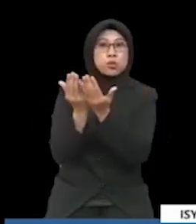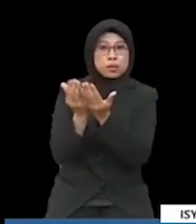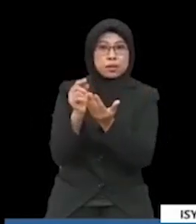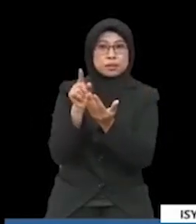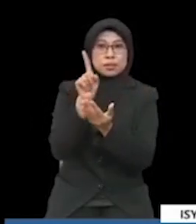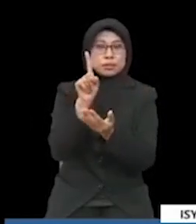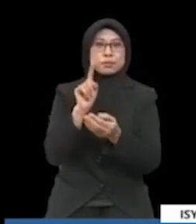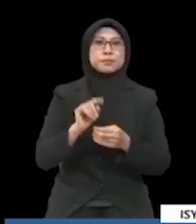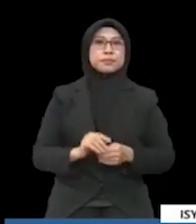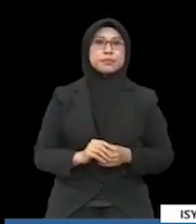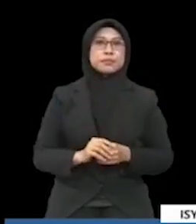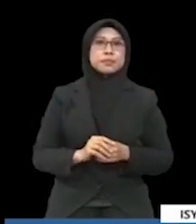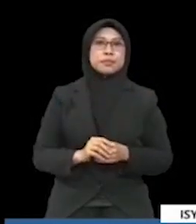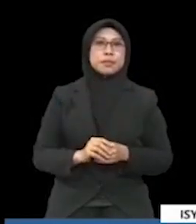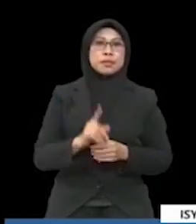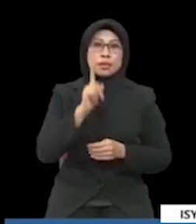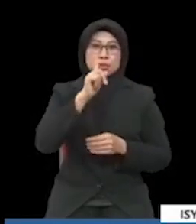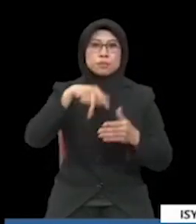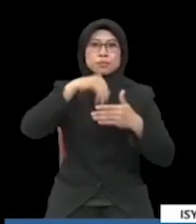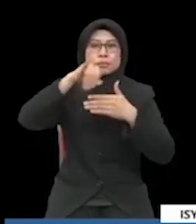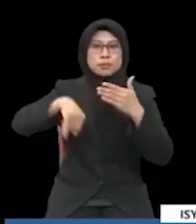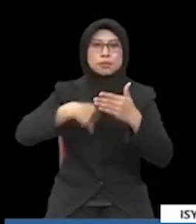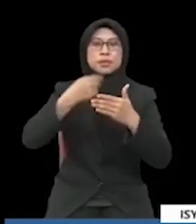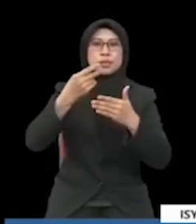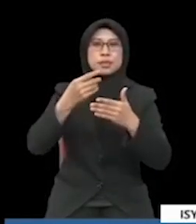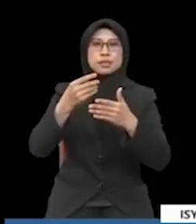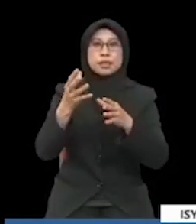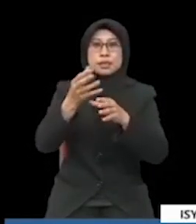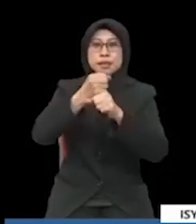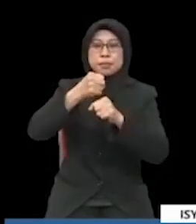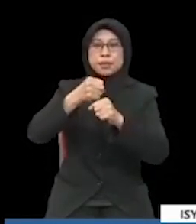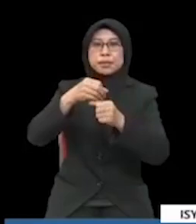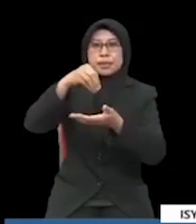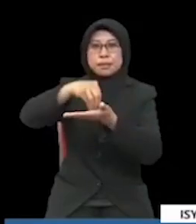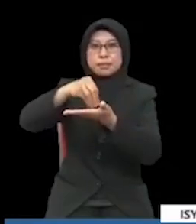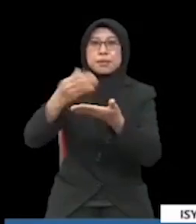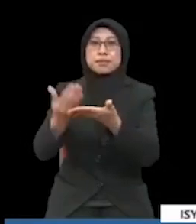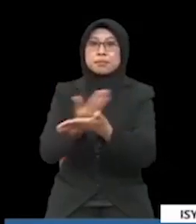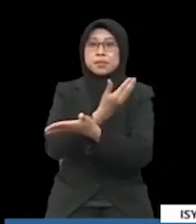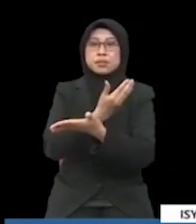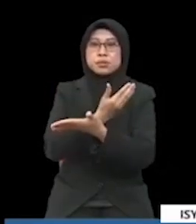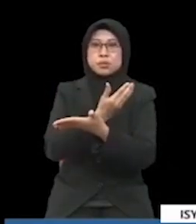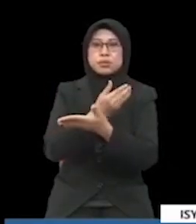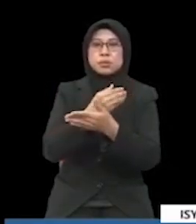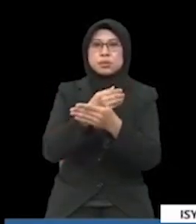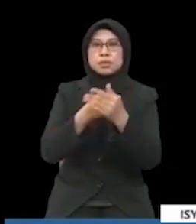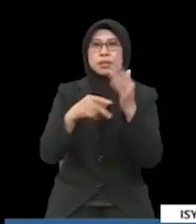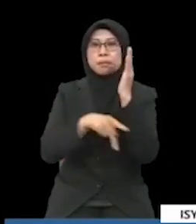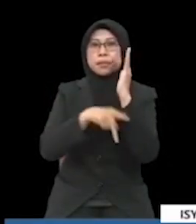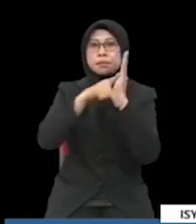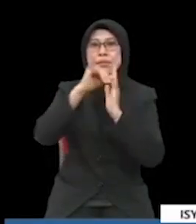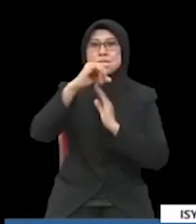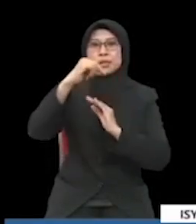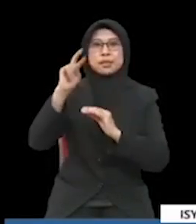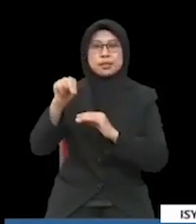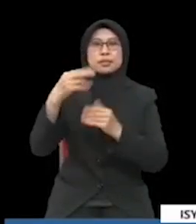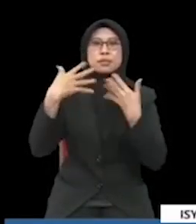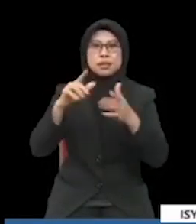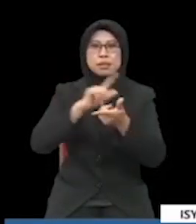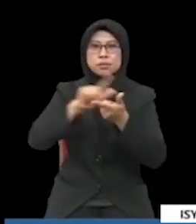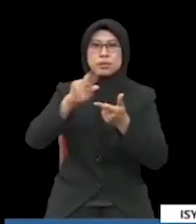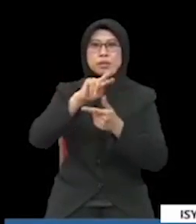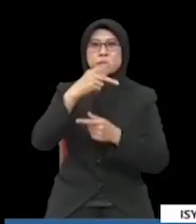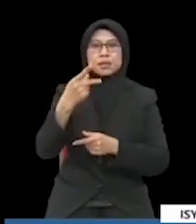sekolah foto-foto satu Project perolehan tanpa Escape fatal Aza yang terletak di paling elegan telah diluluskan